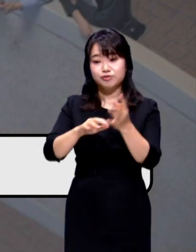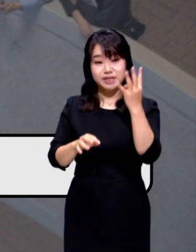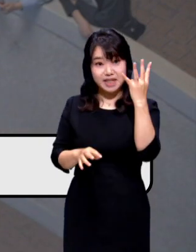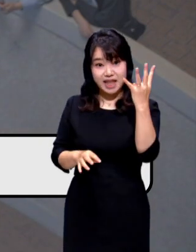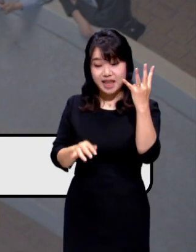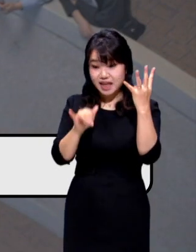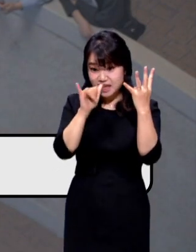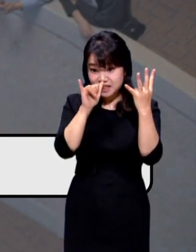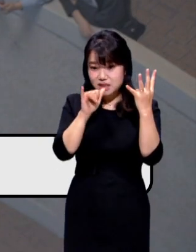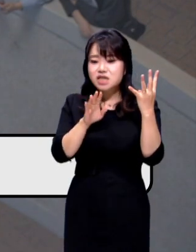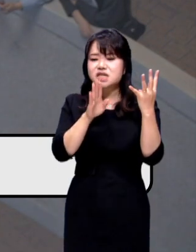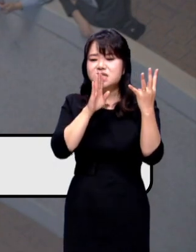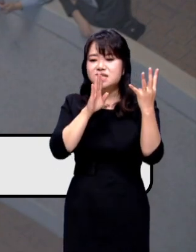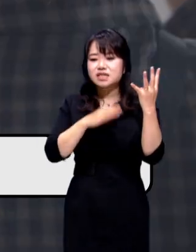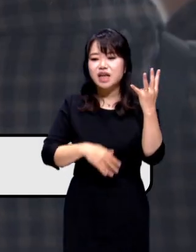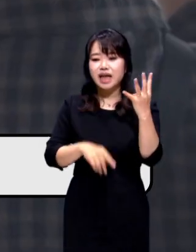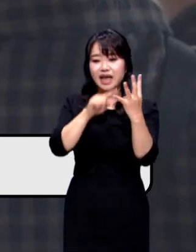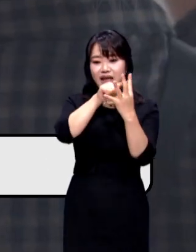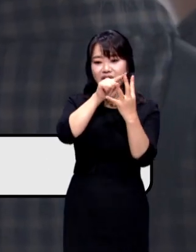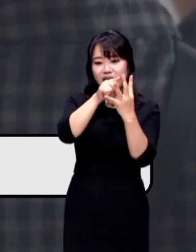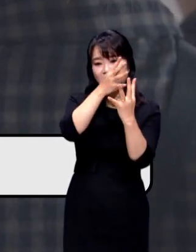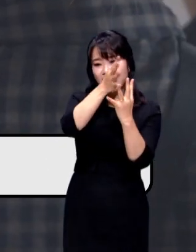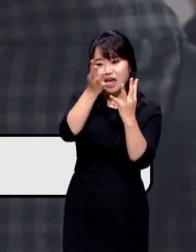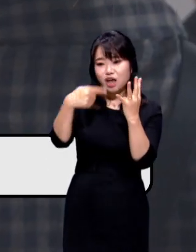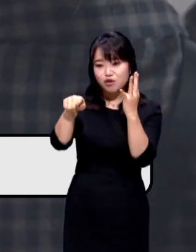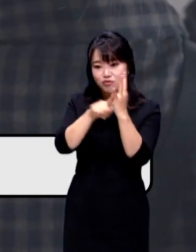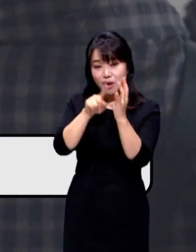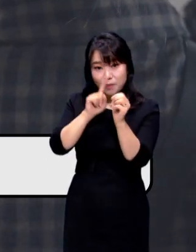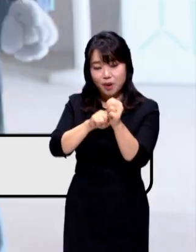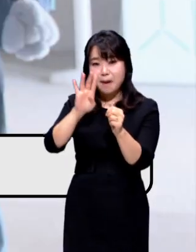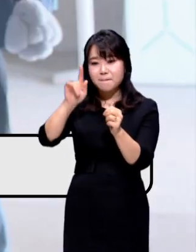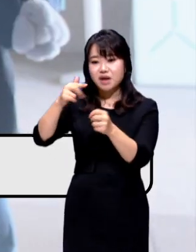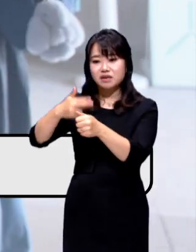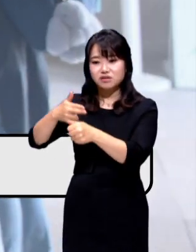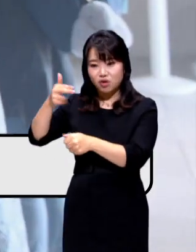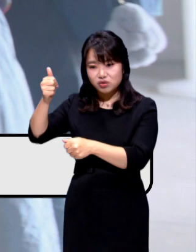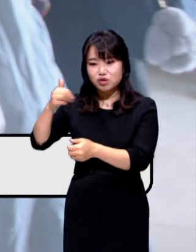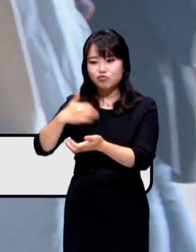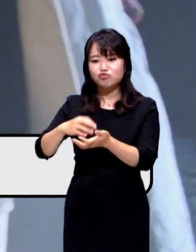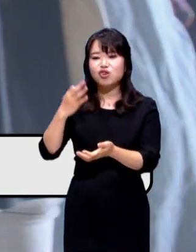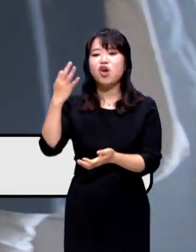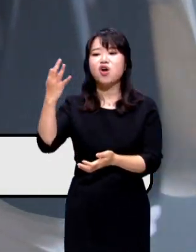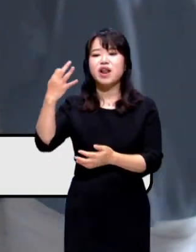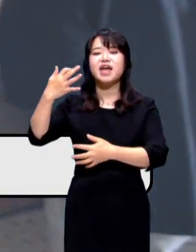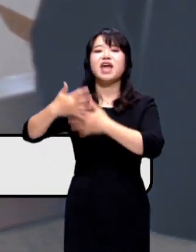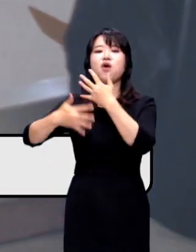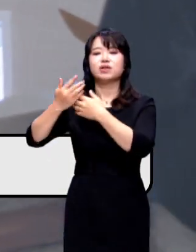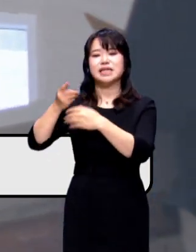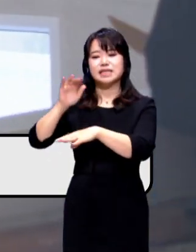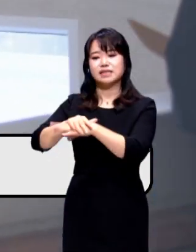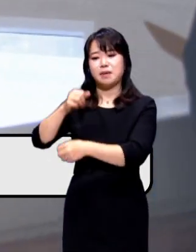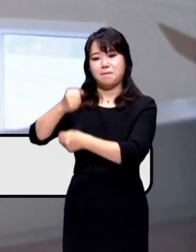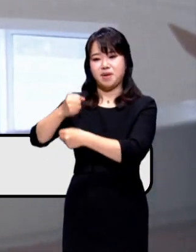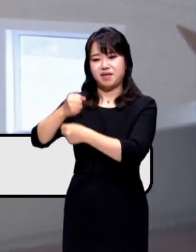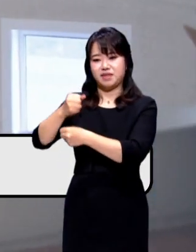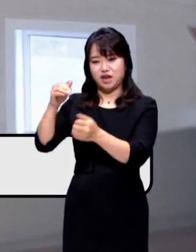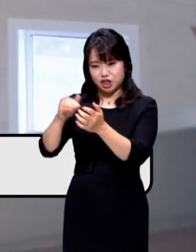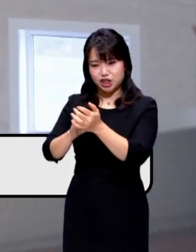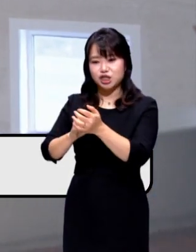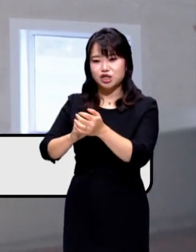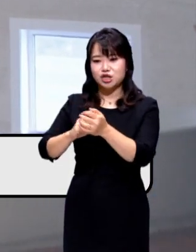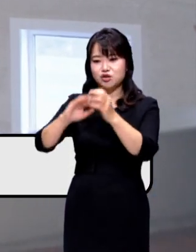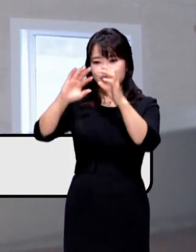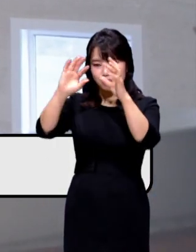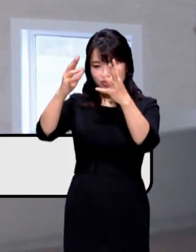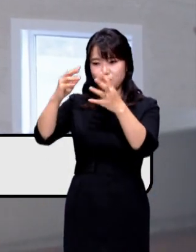하는데 사실은 이 4채널을 위해서 백남준 작가가 14개의 영상을 만들어서 국립현대미술관의